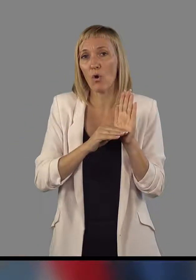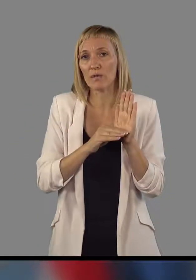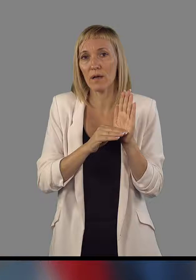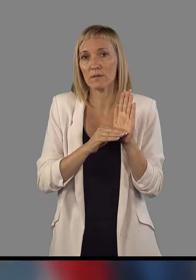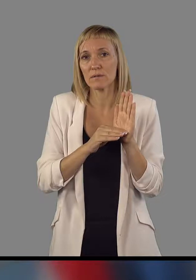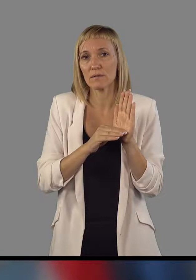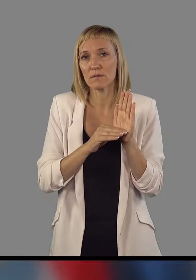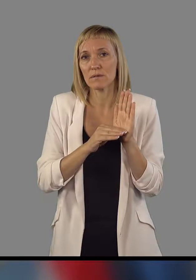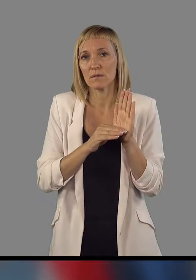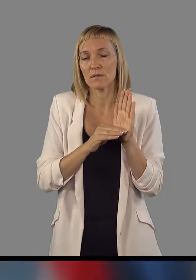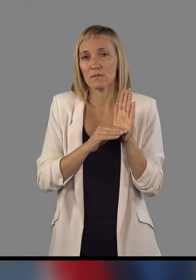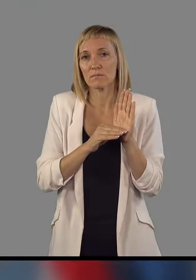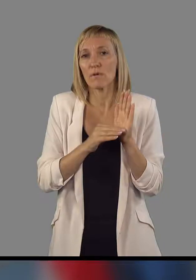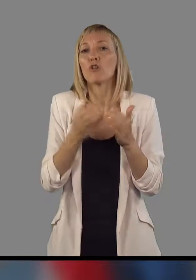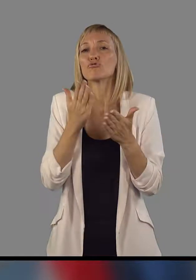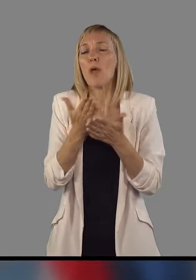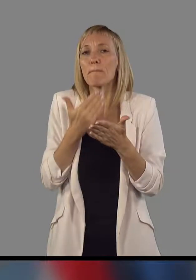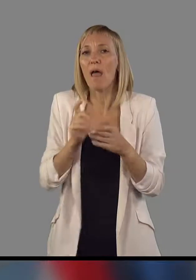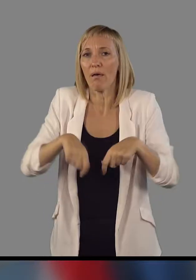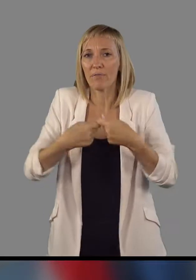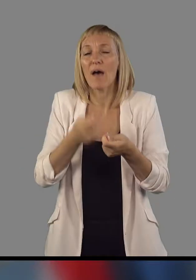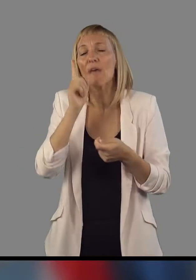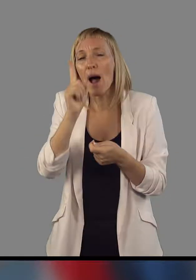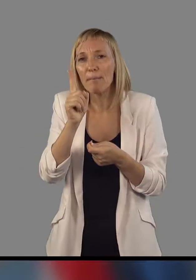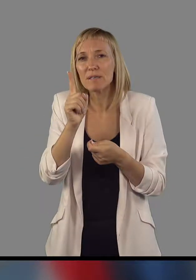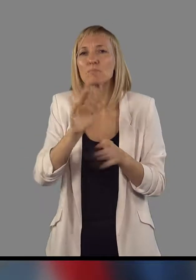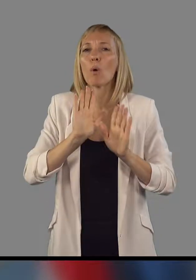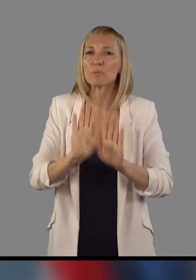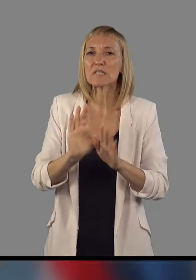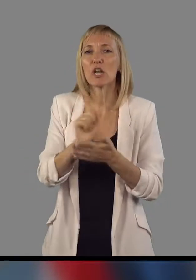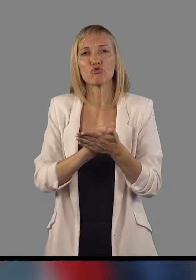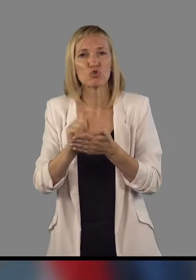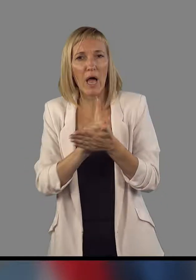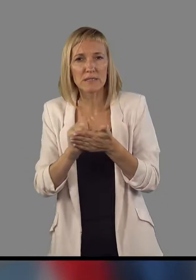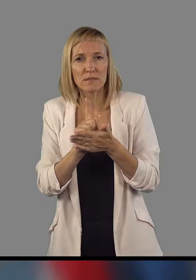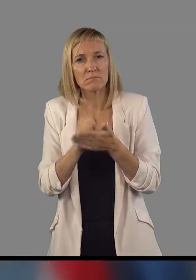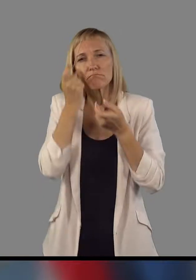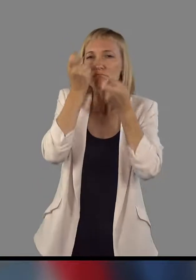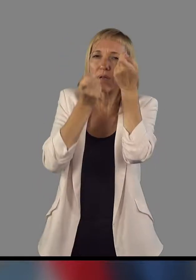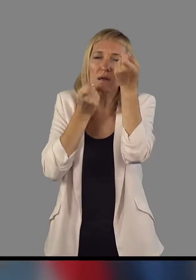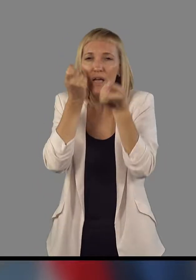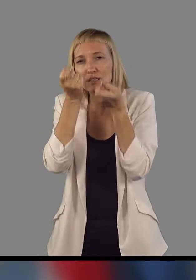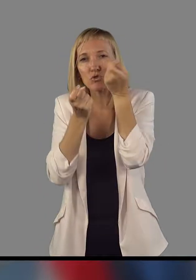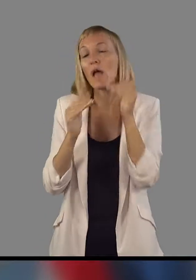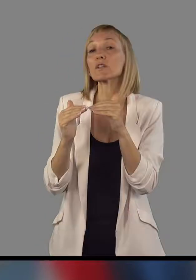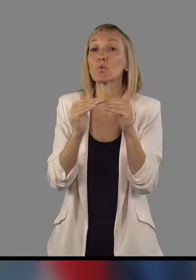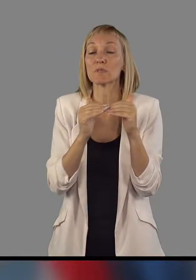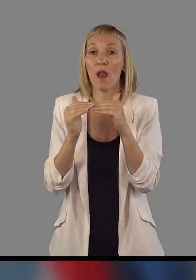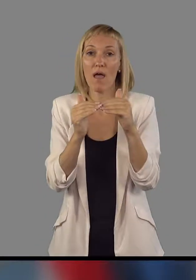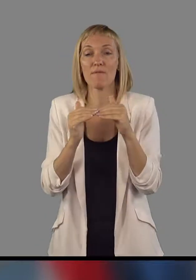zakona priti prej, pa vendarle smo potem pustili čas v čas in